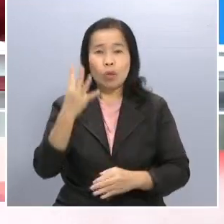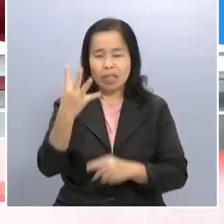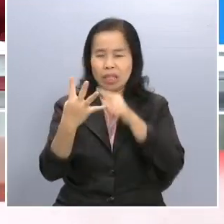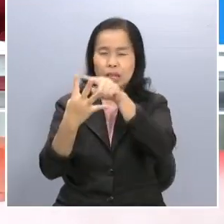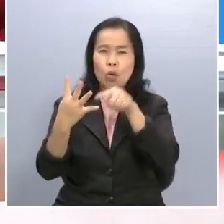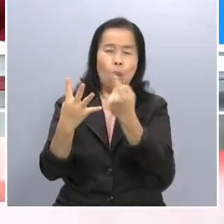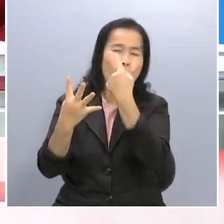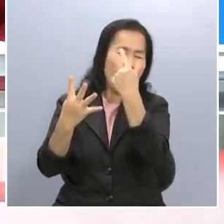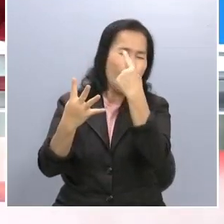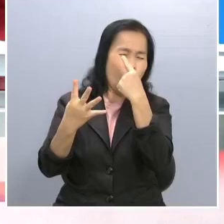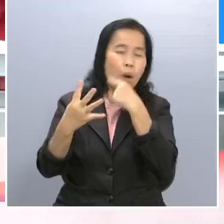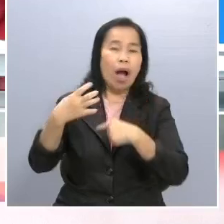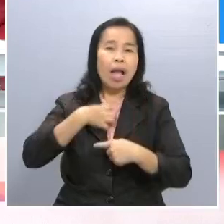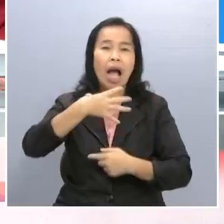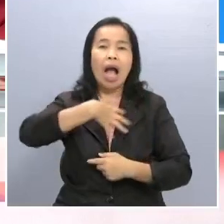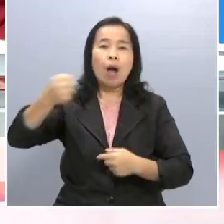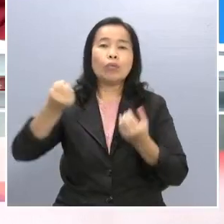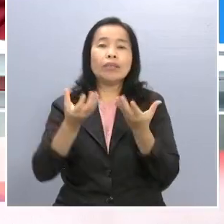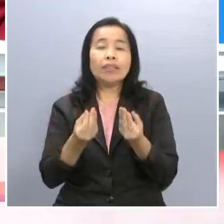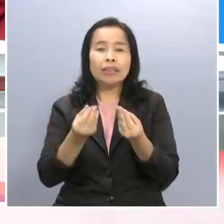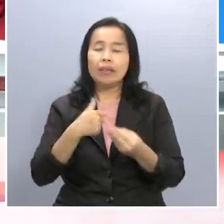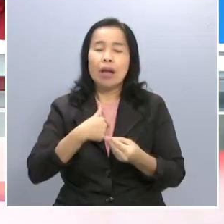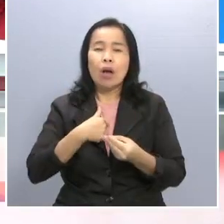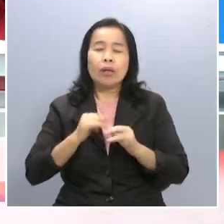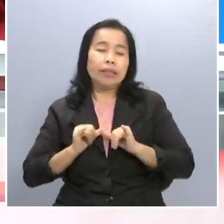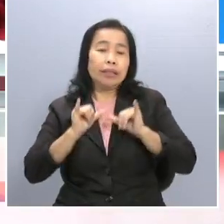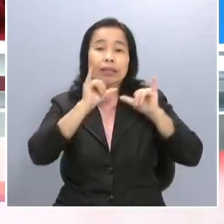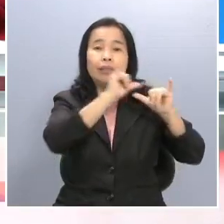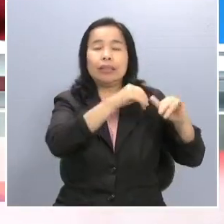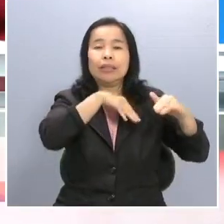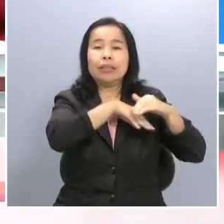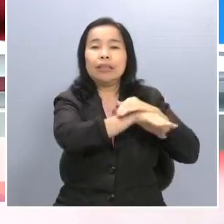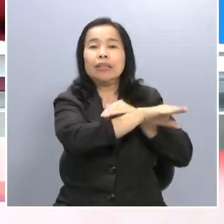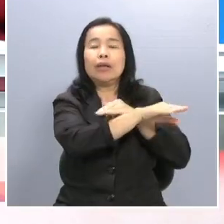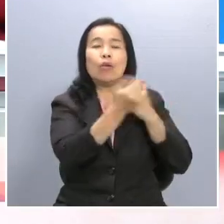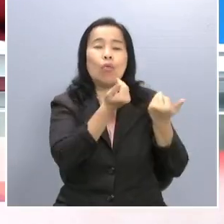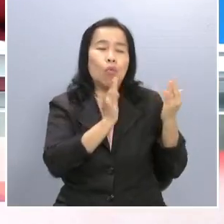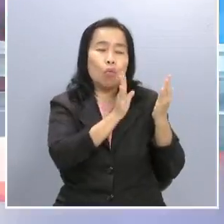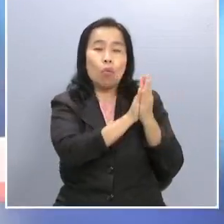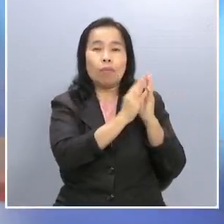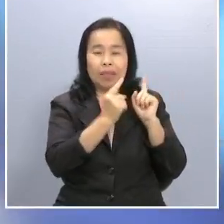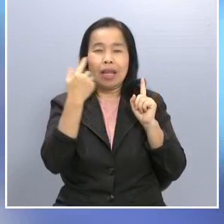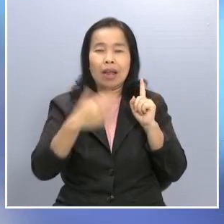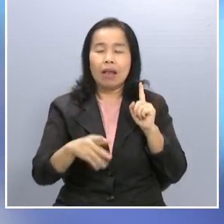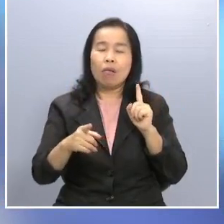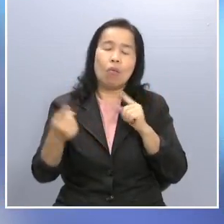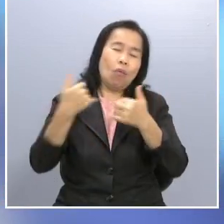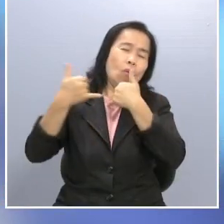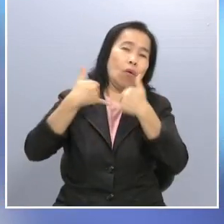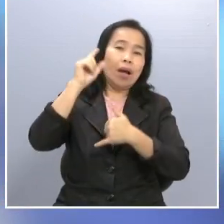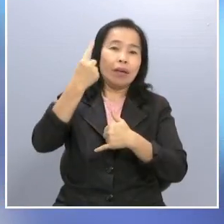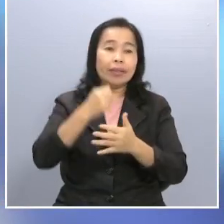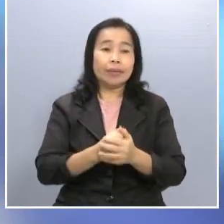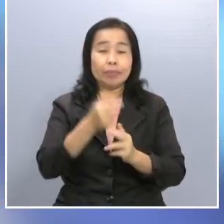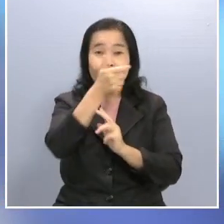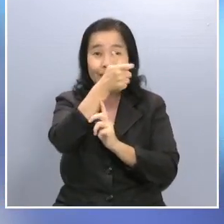แม่หวังจะฮุบมรดกแม่ต้องหนีไปอยู่กับลูกอีกคนนึงก็ตามไปราวีค่ะให้ดูเหตุการณ์นี้นะคะเป็นคลิป